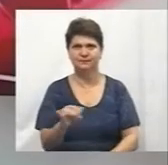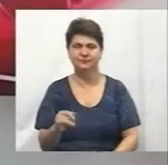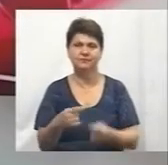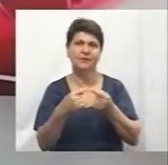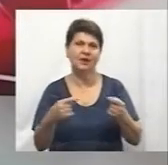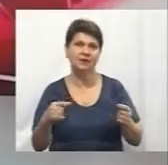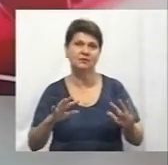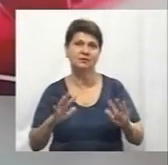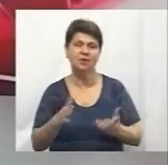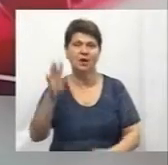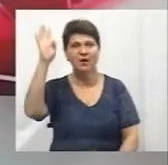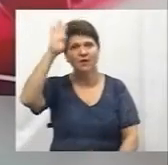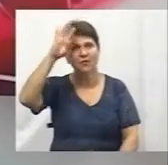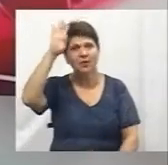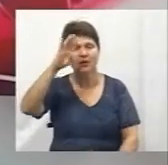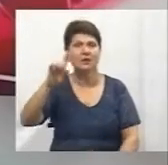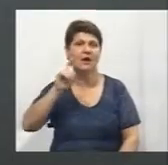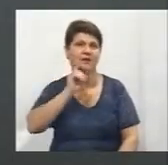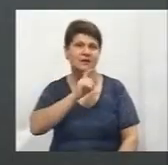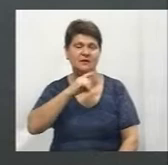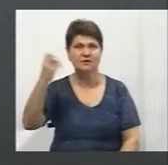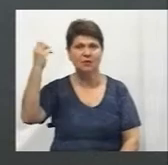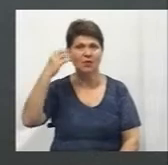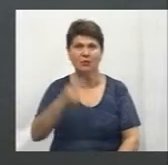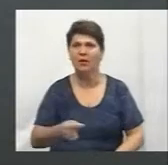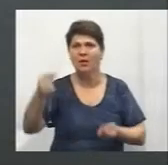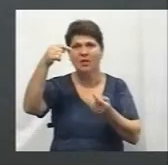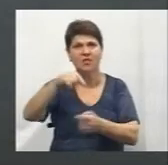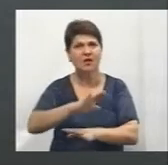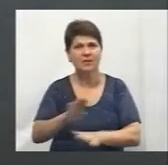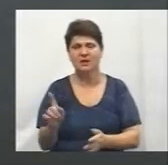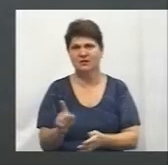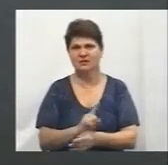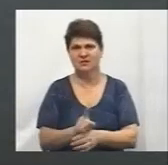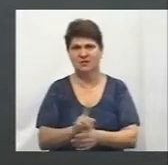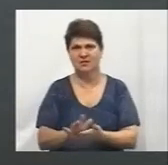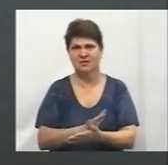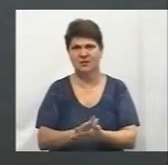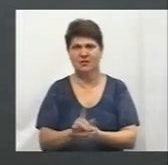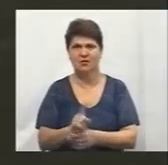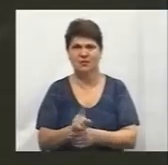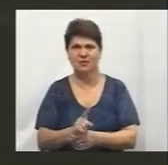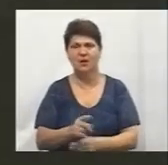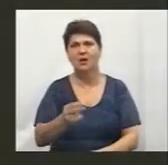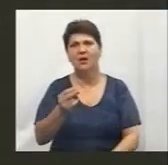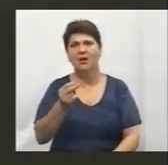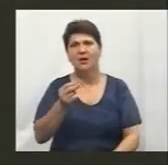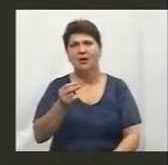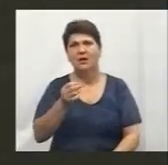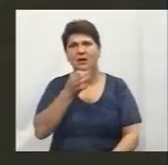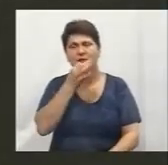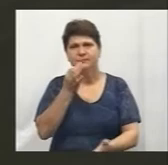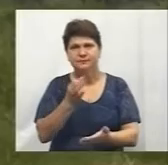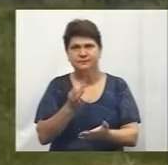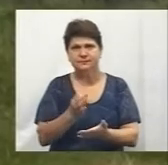інших подій. Вода на вінницьких пляжах не відповідає санітарним нормам. Про це Суспільному розповіла фахівчиня Держпродспоживслужби міста